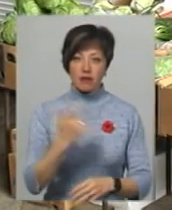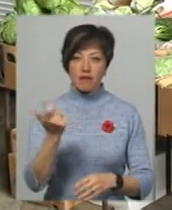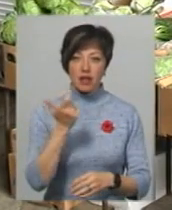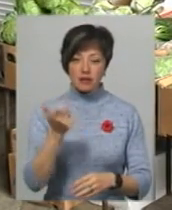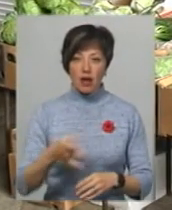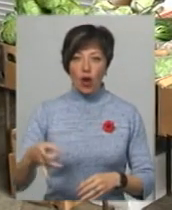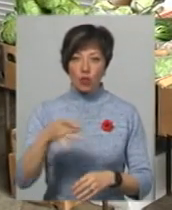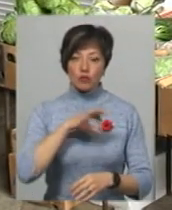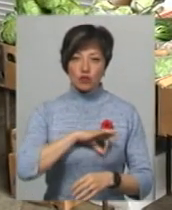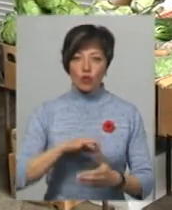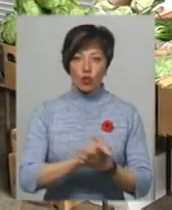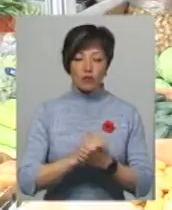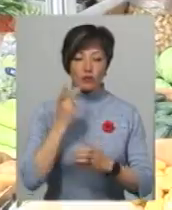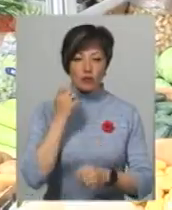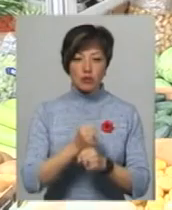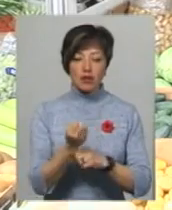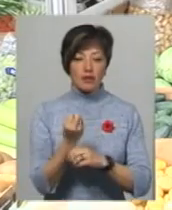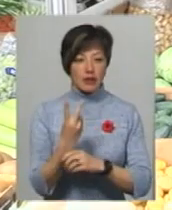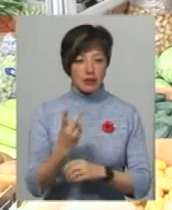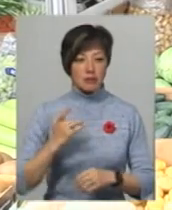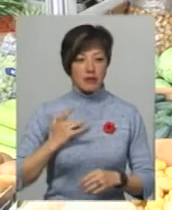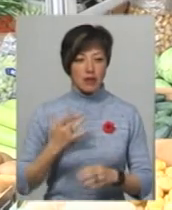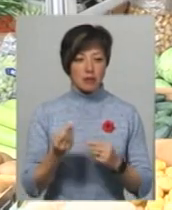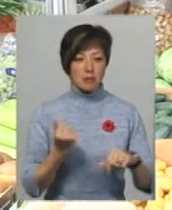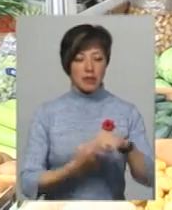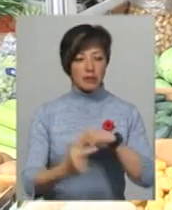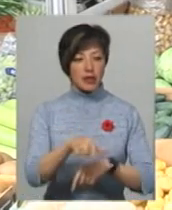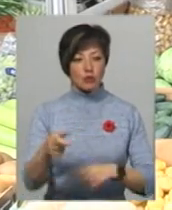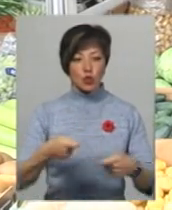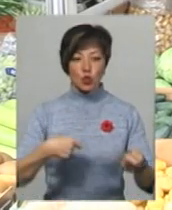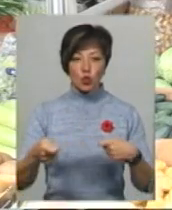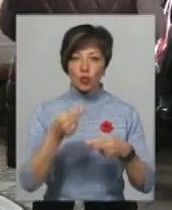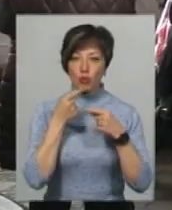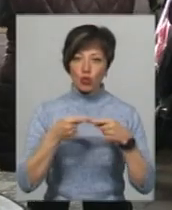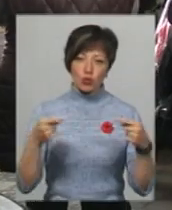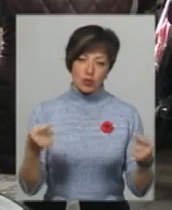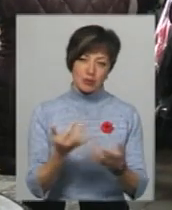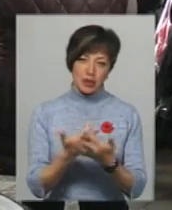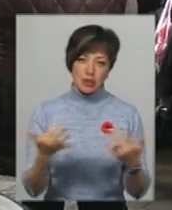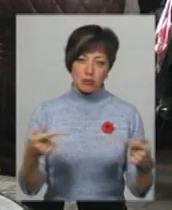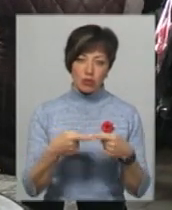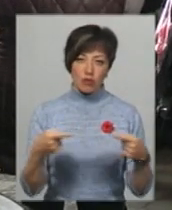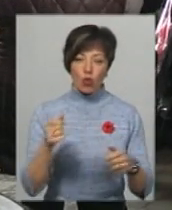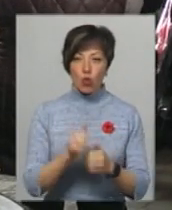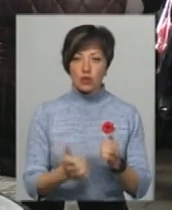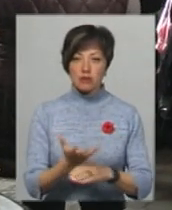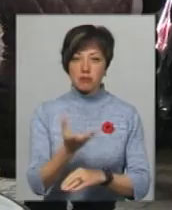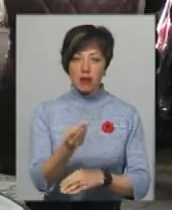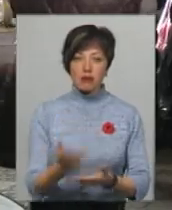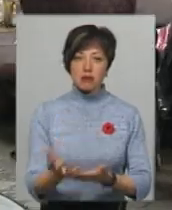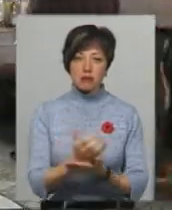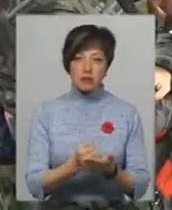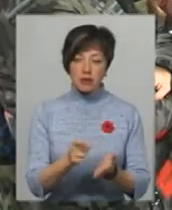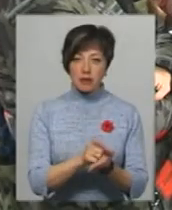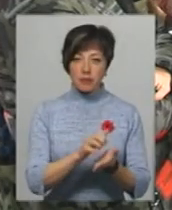споживчого товариства. Тут постійно працює 12 приватних підприємців, які торгують продуктами та непродовольчими товарами. Кожен сплачує ринковий збір,